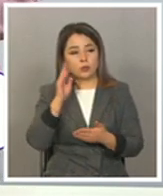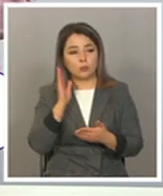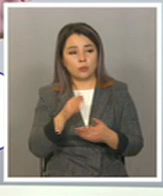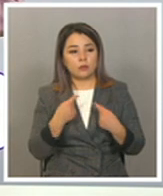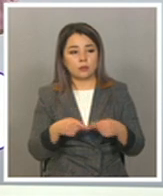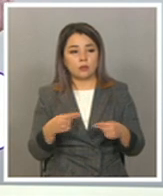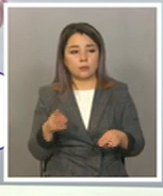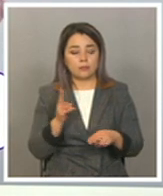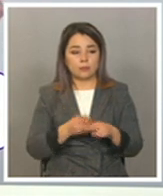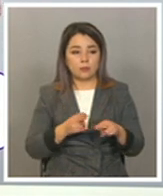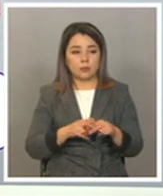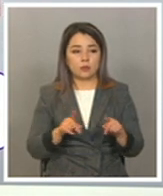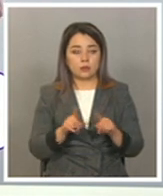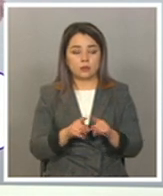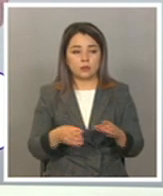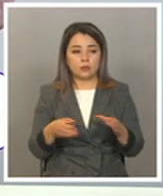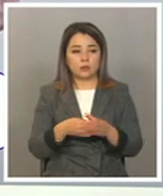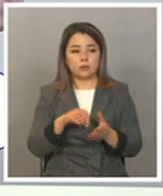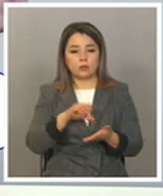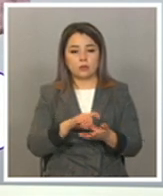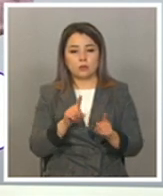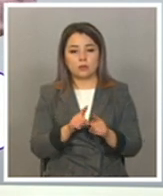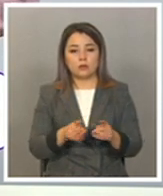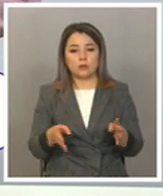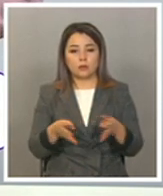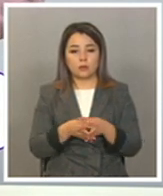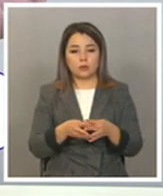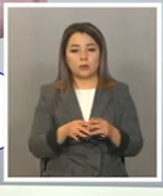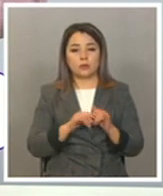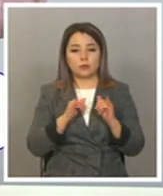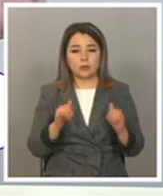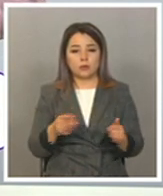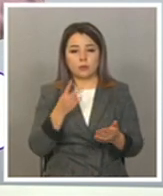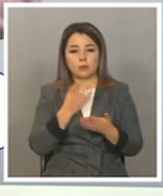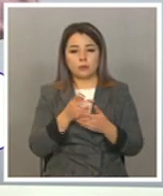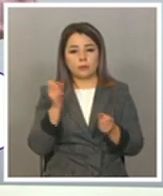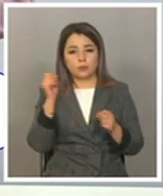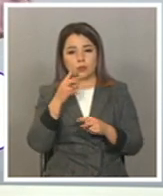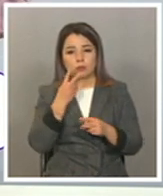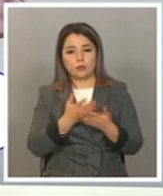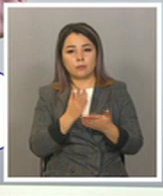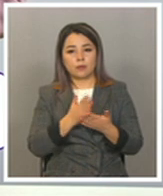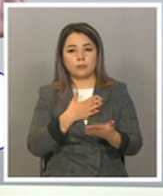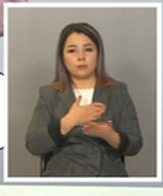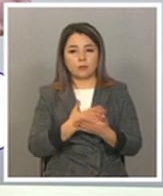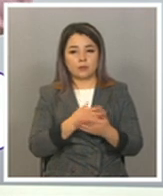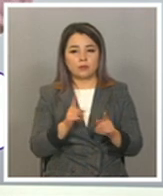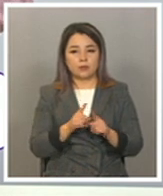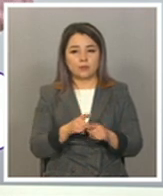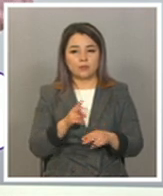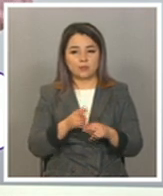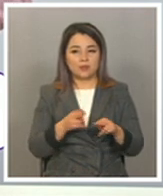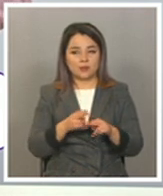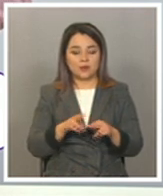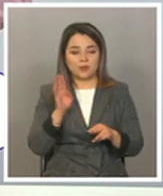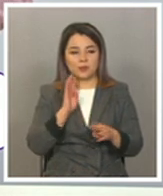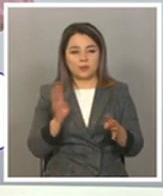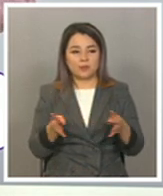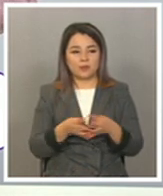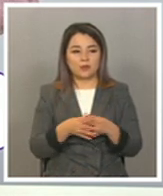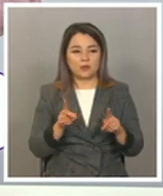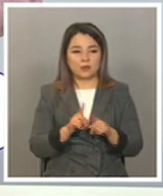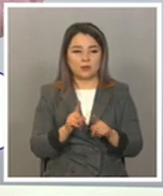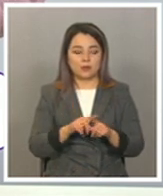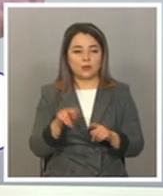металдардың басқа металдарға қарағанда тотығуға тезірек ұшырайтындығын білесіздер. Белсенді металдардың сумен әрекеттесуін